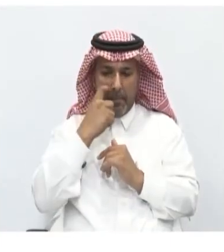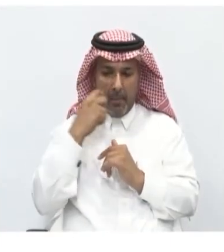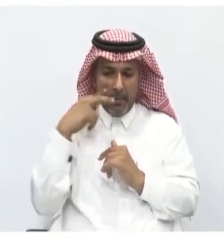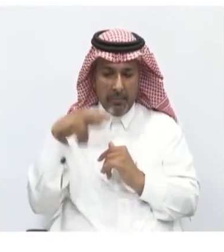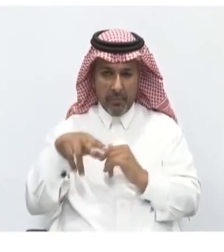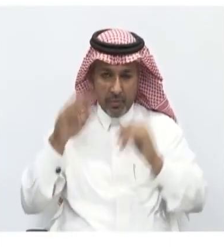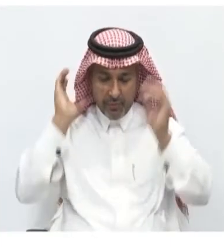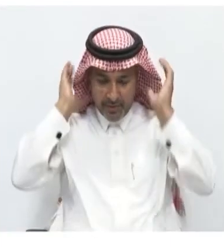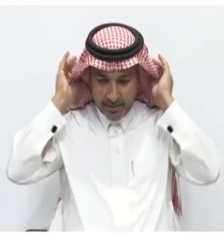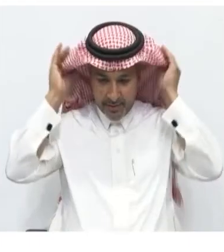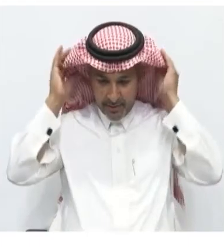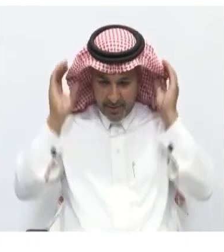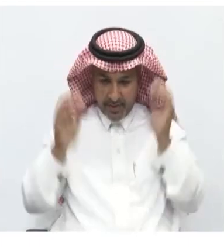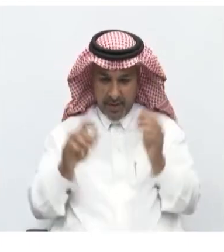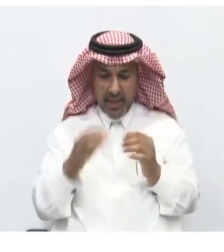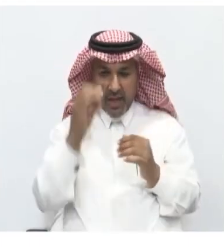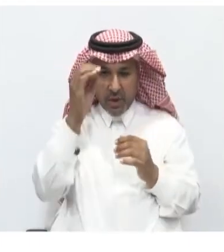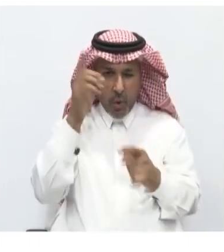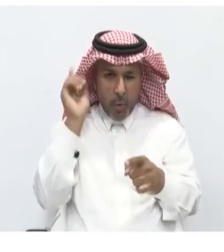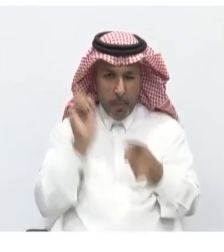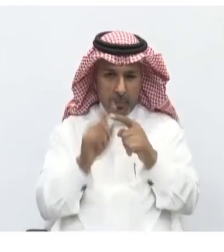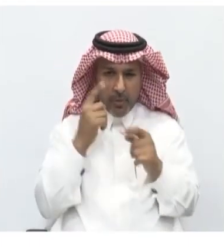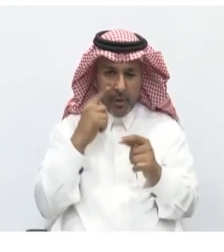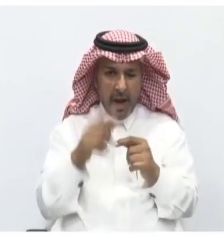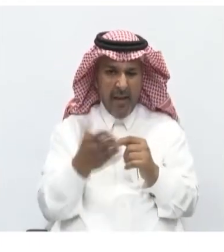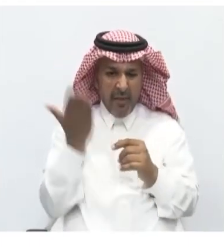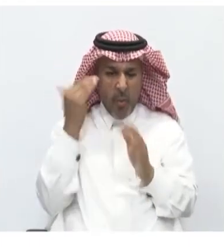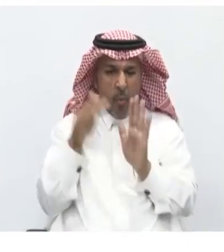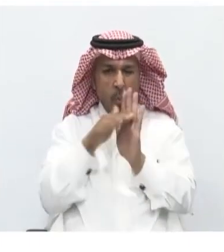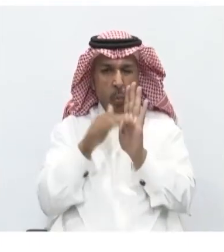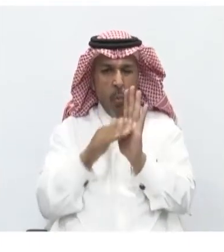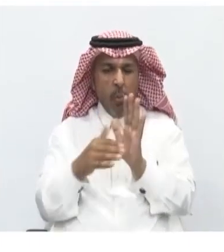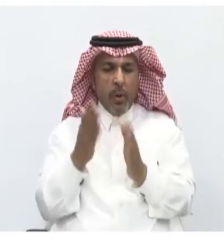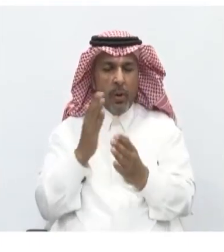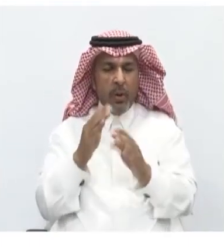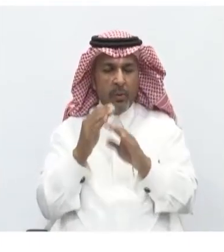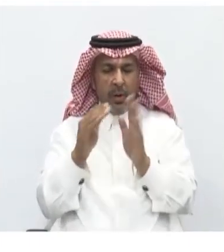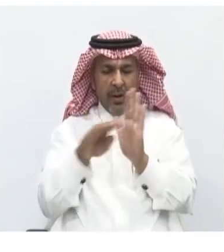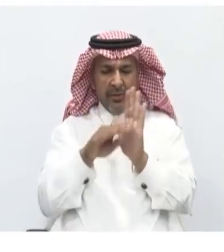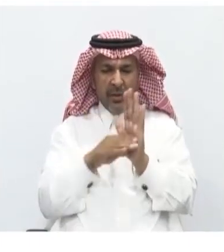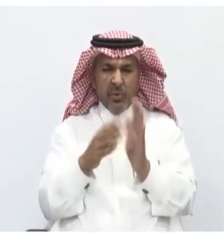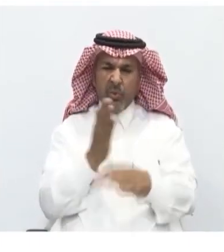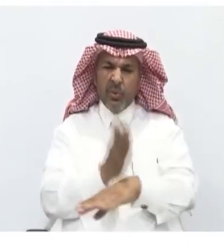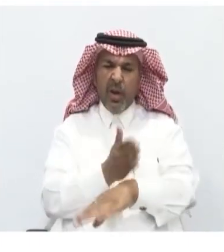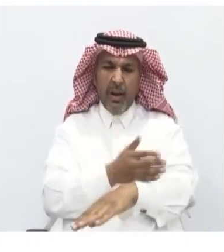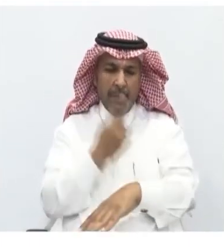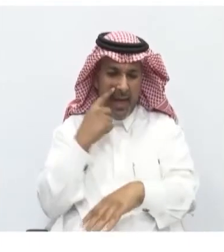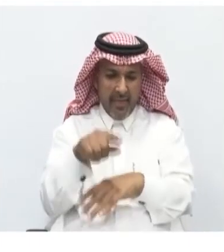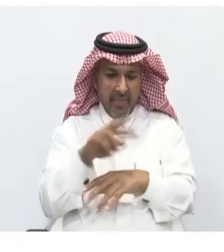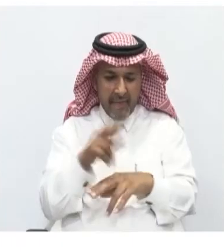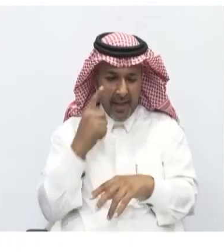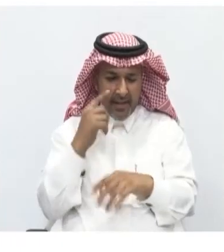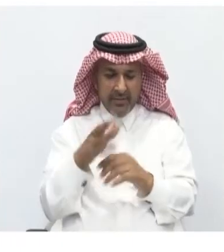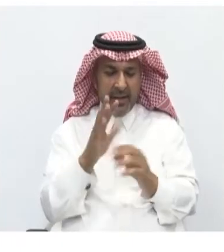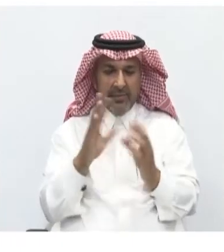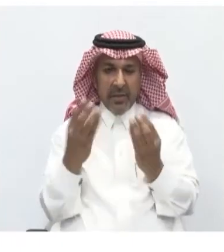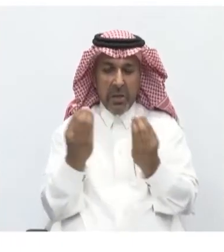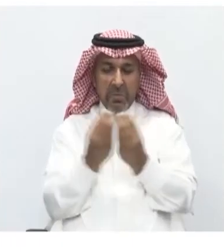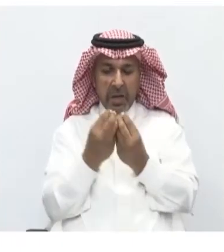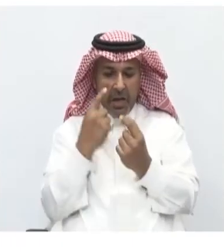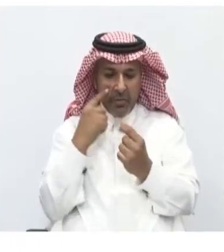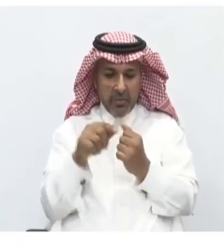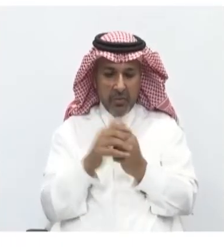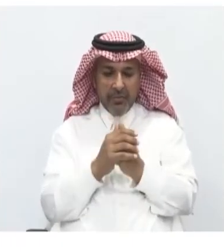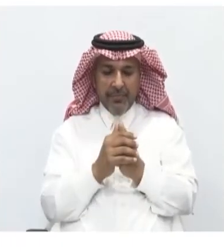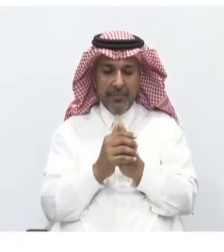للحساب هذه هي المعادله اربعه من الحديد زائد ثلاثه اكسجين جزيئات طبعا